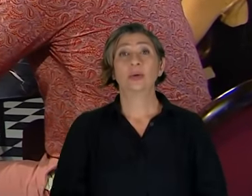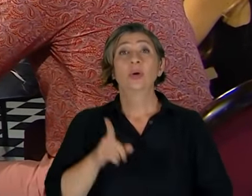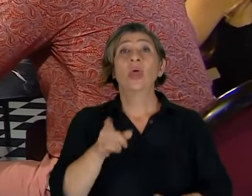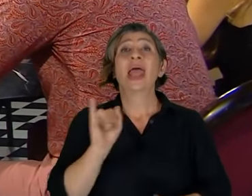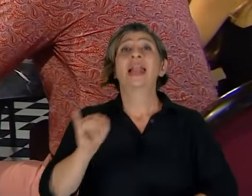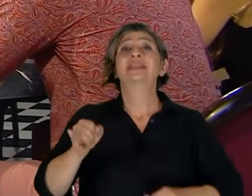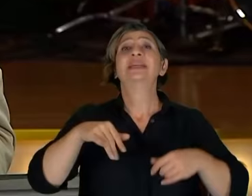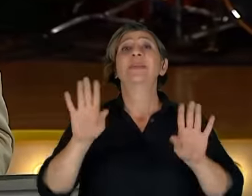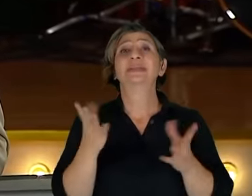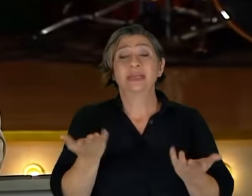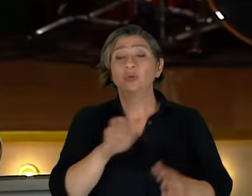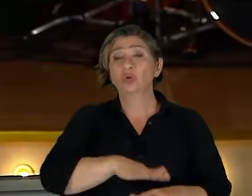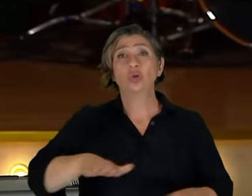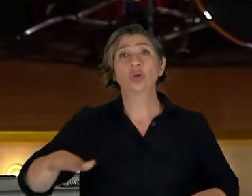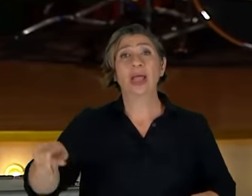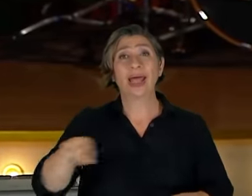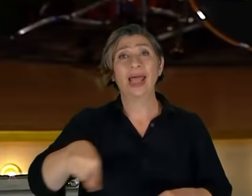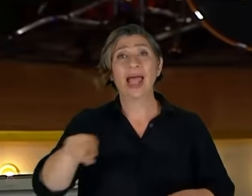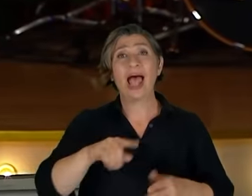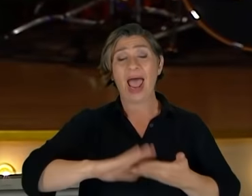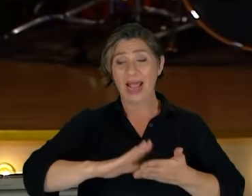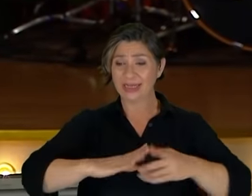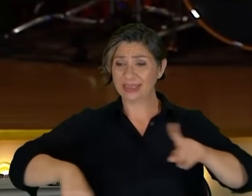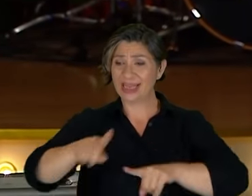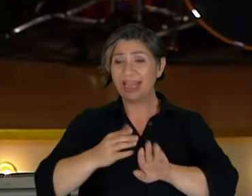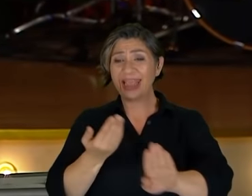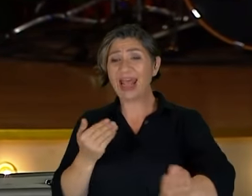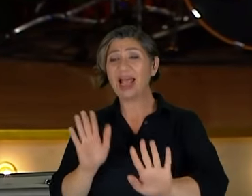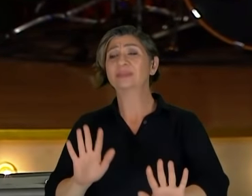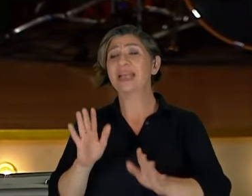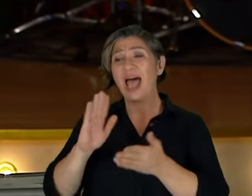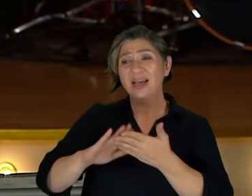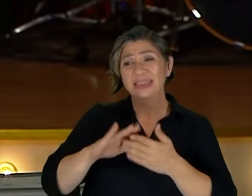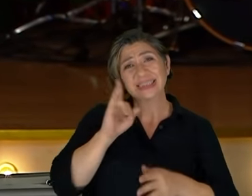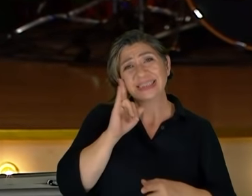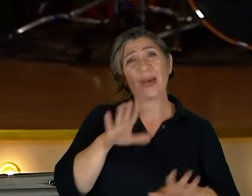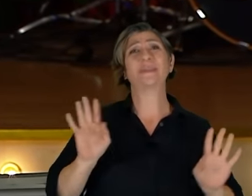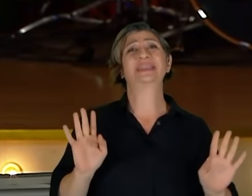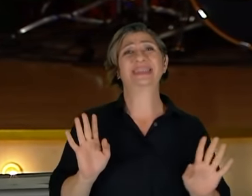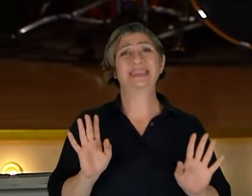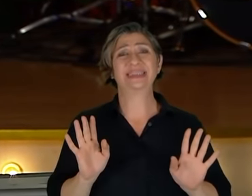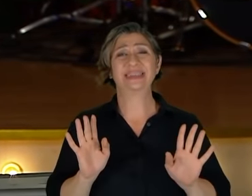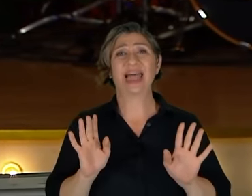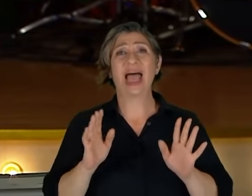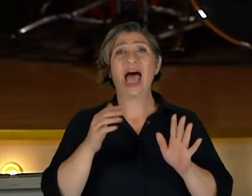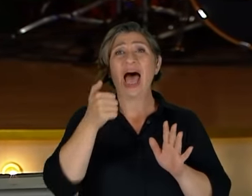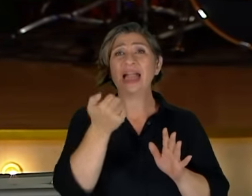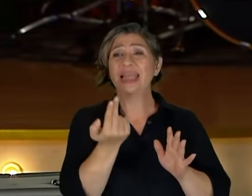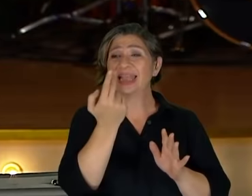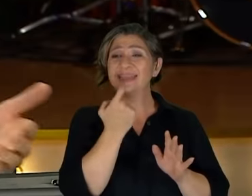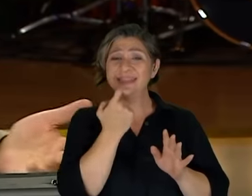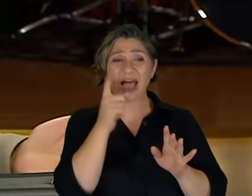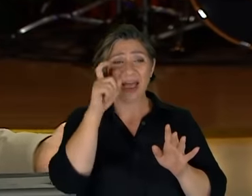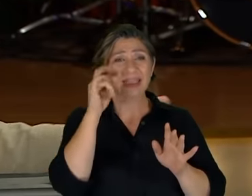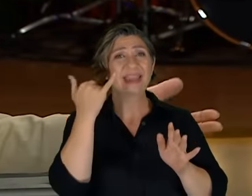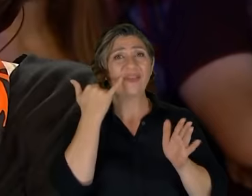eleştiremeyiz de. Çünkü zaten çocuklara arkadaşlarından geri kalmasınlar, arkadaşlarını kıskanmasınlar diye 6-7 yaşında